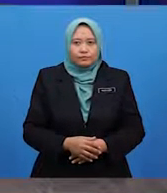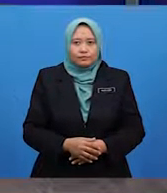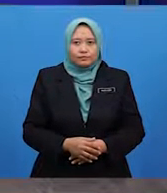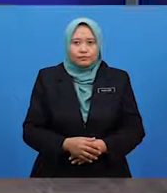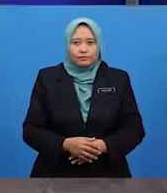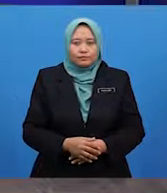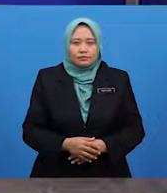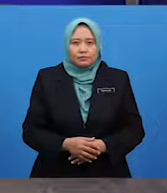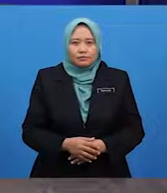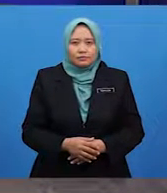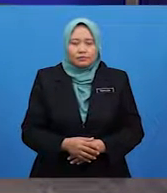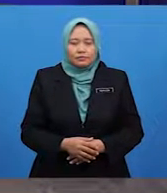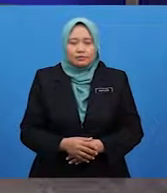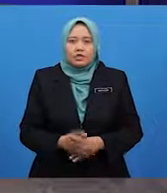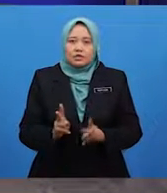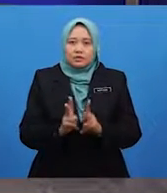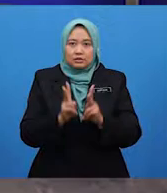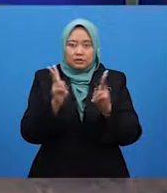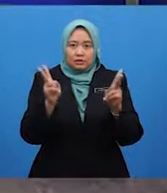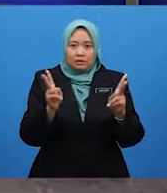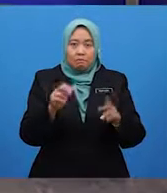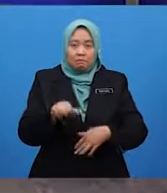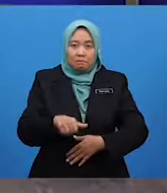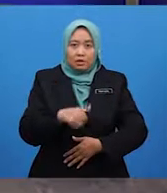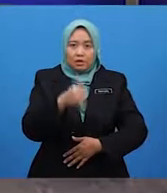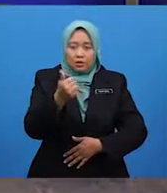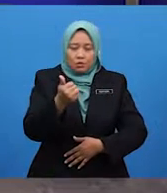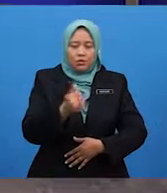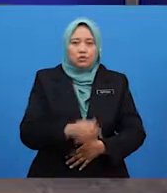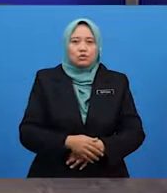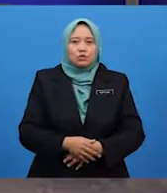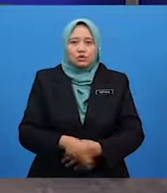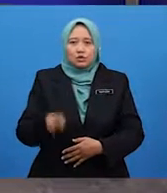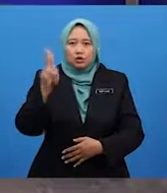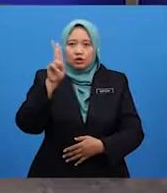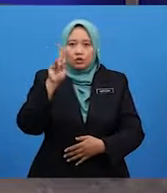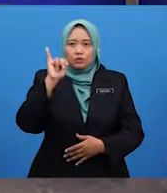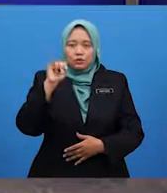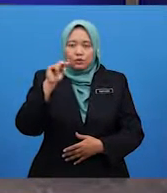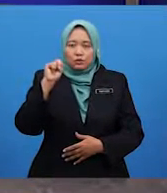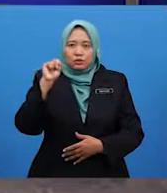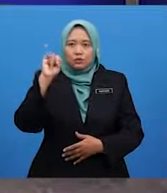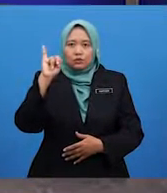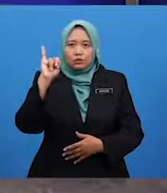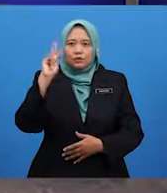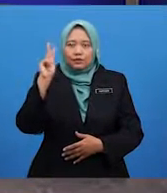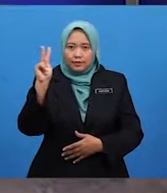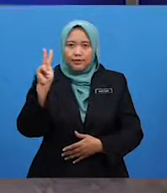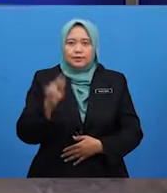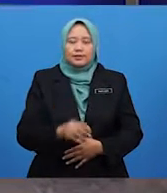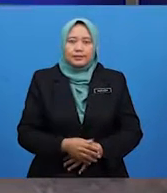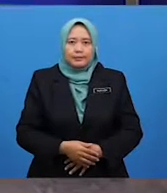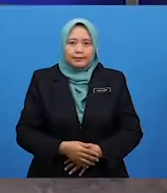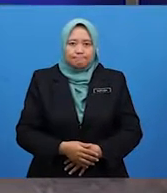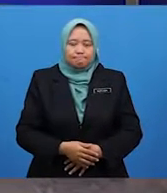sangat unik dan begitu menarik, bukan selain karya tu lawa dan mengagumkan tetapi aroma itu membangkitkan orang untuk